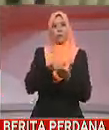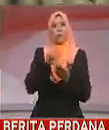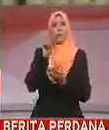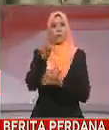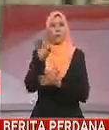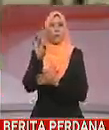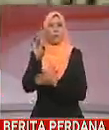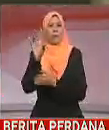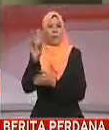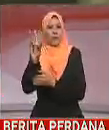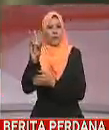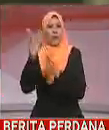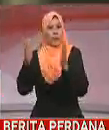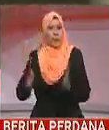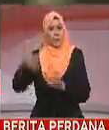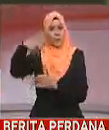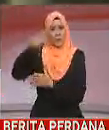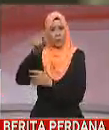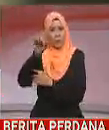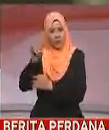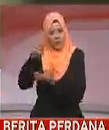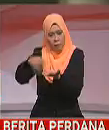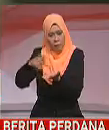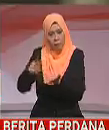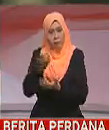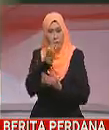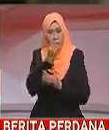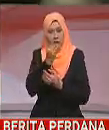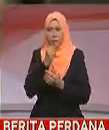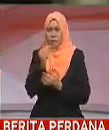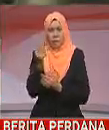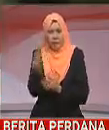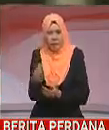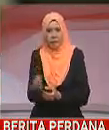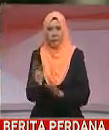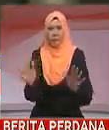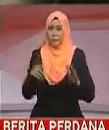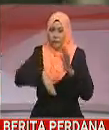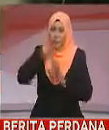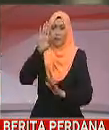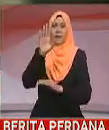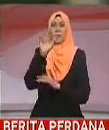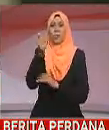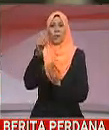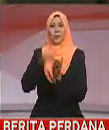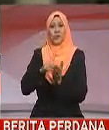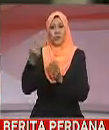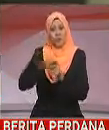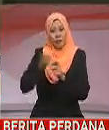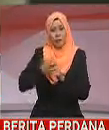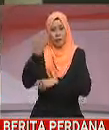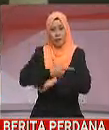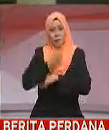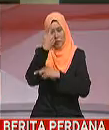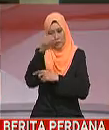1,187 parti. Perbelanjaan untuk makan minum mereka bukan sedikit. Lebih RM10,000 diperuntukkan setiap hari bagi